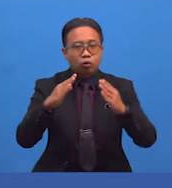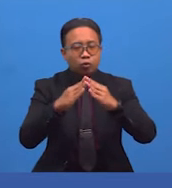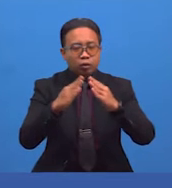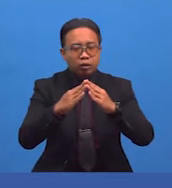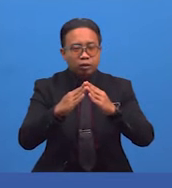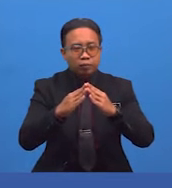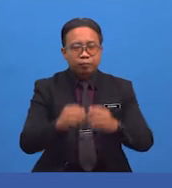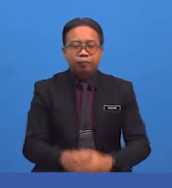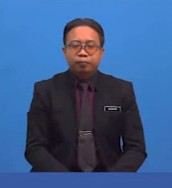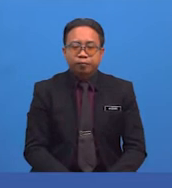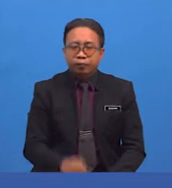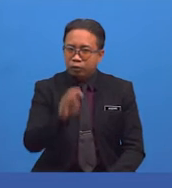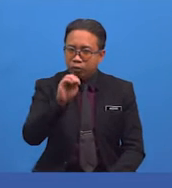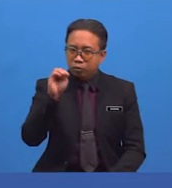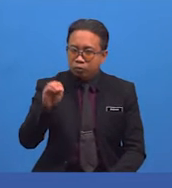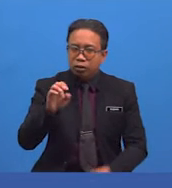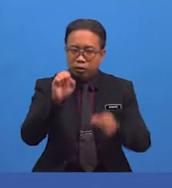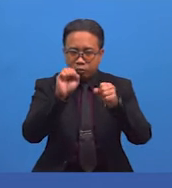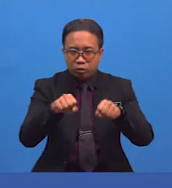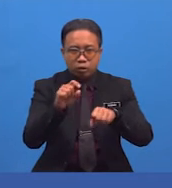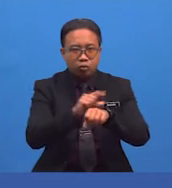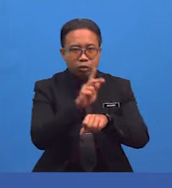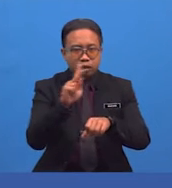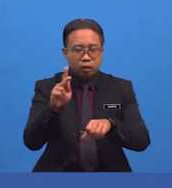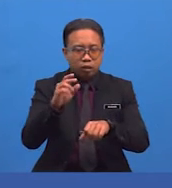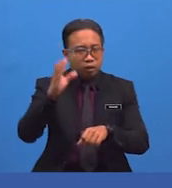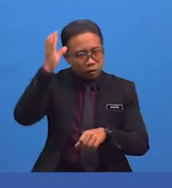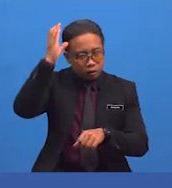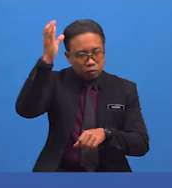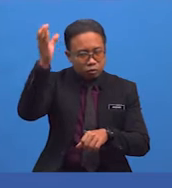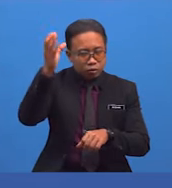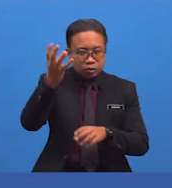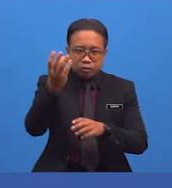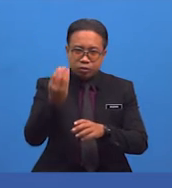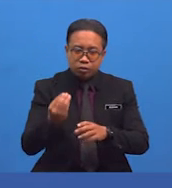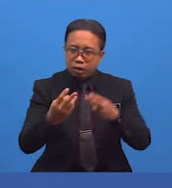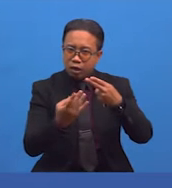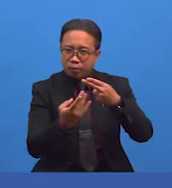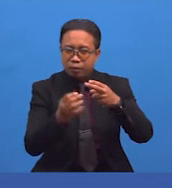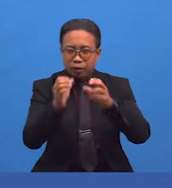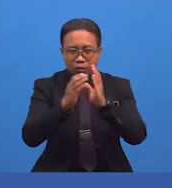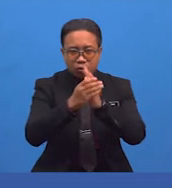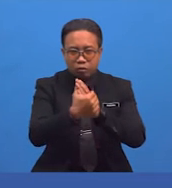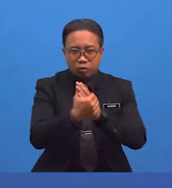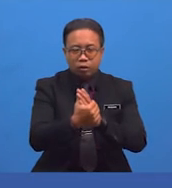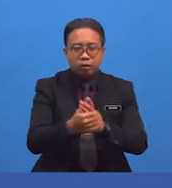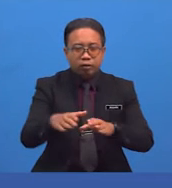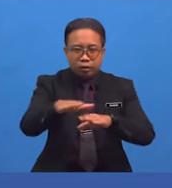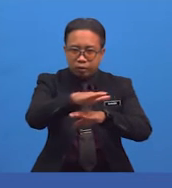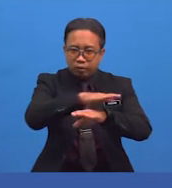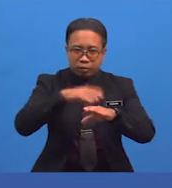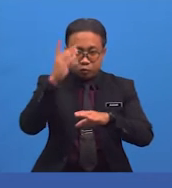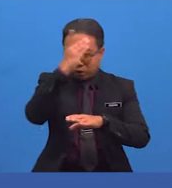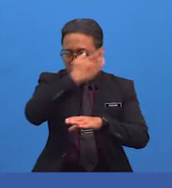Bagi menjawab soalan ini, murid-murid boleh menggunakan konsep penyerapan haba oleh